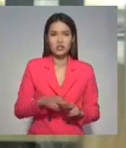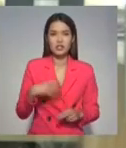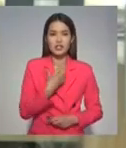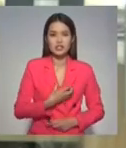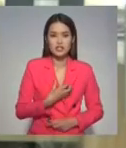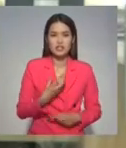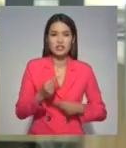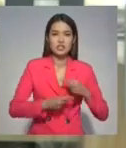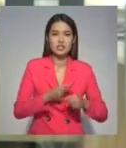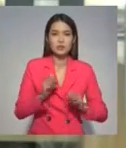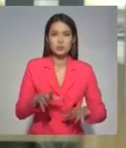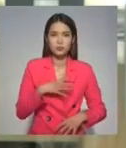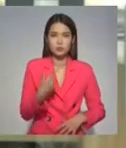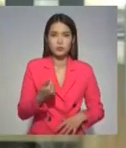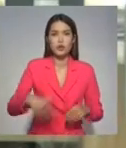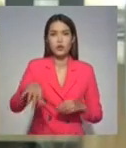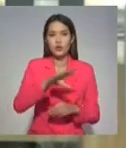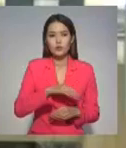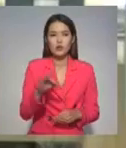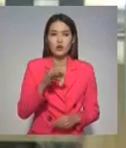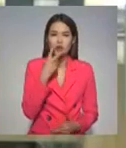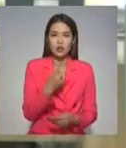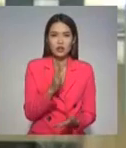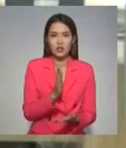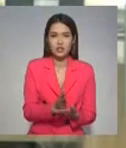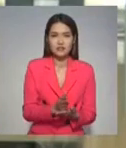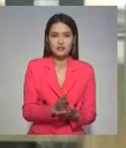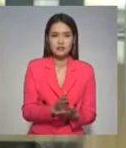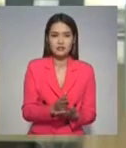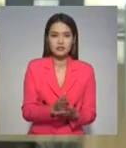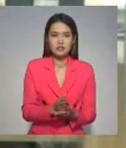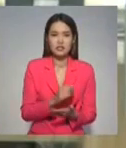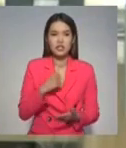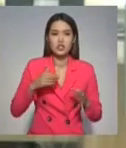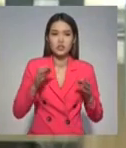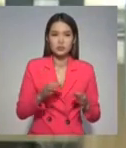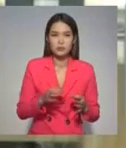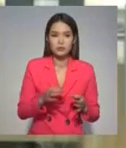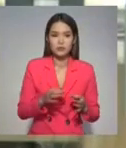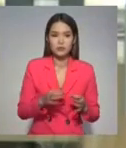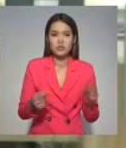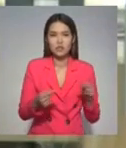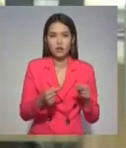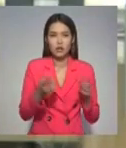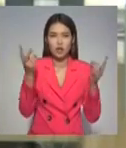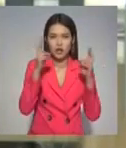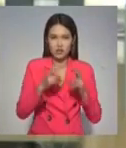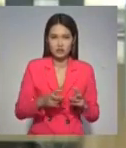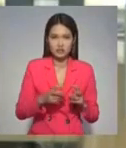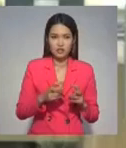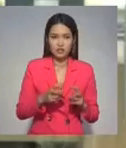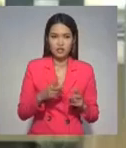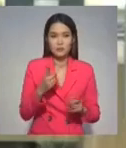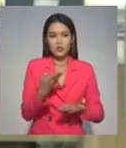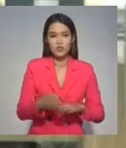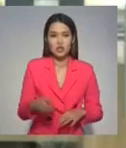визаның керектігі көрсетілген. Яғни біреуіне қарамайшылық кеп тұр, біз бұны жемқорлықты жаңа тәуекел деп анықтап алдық, яғни бір